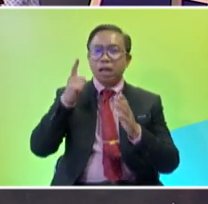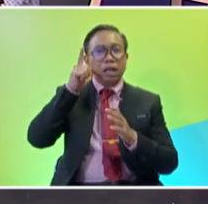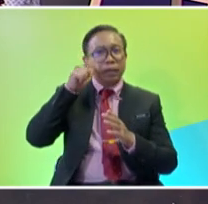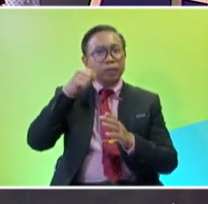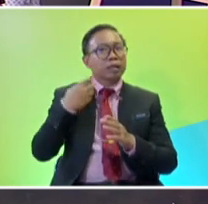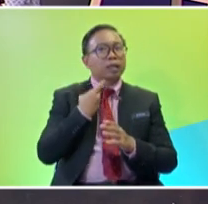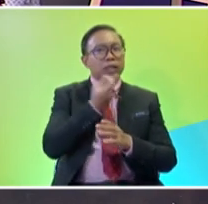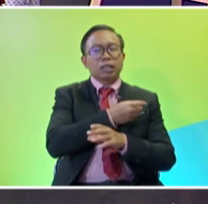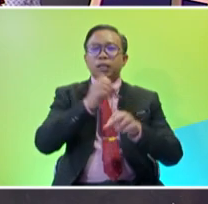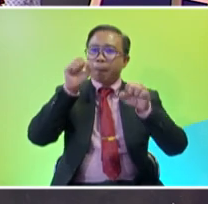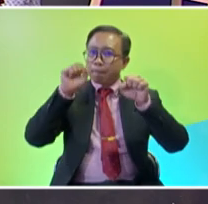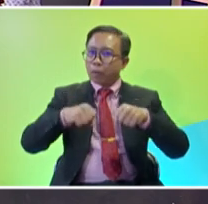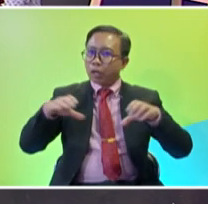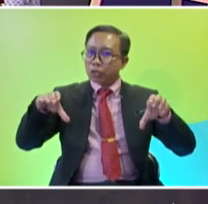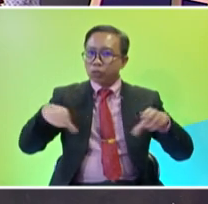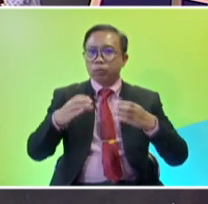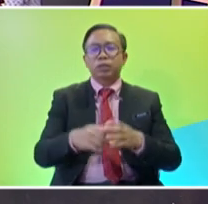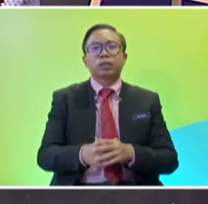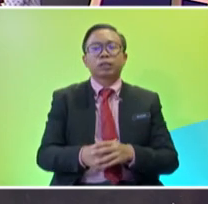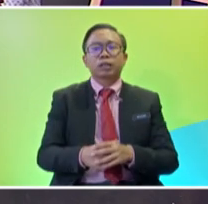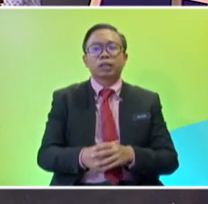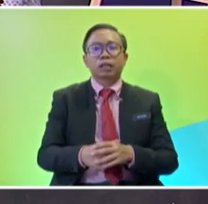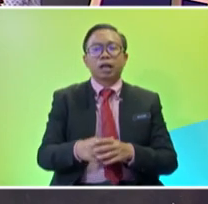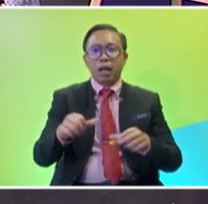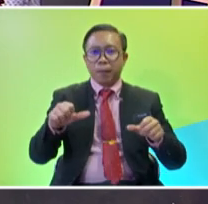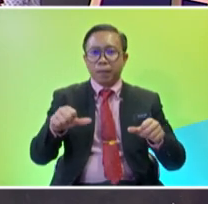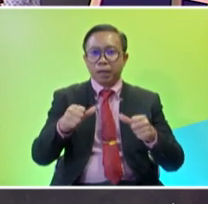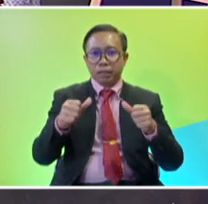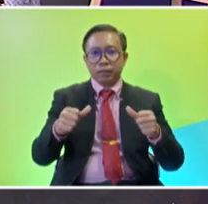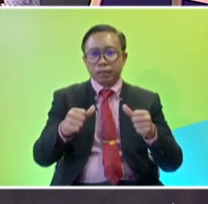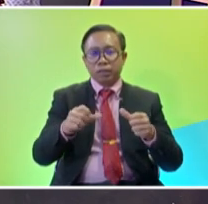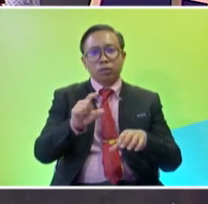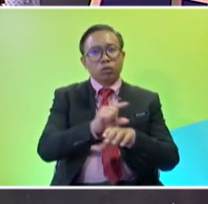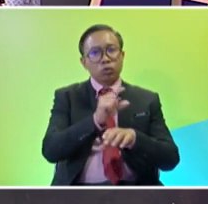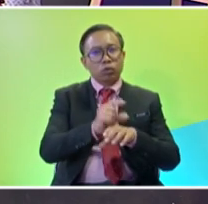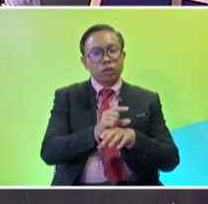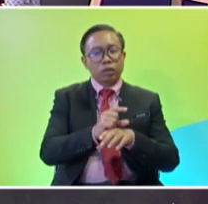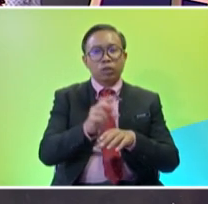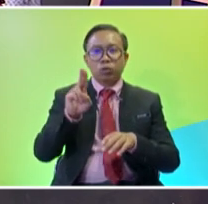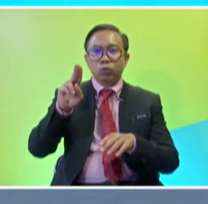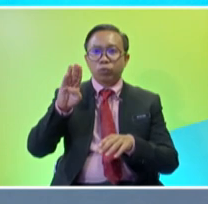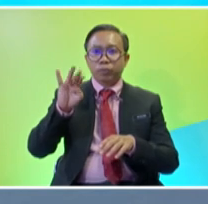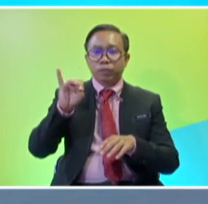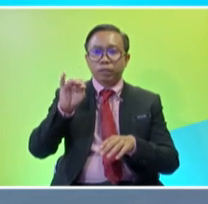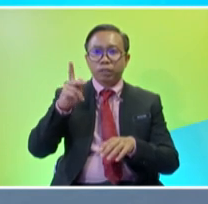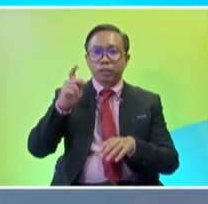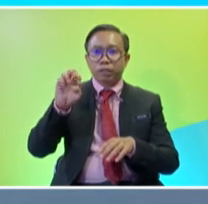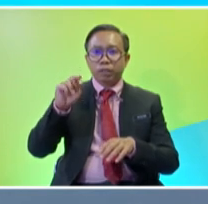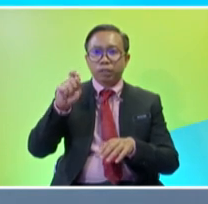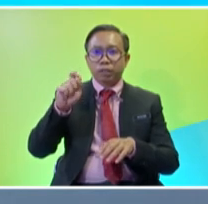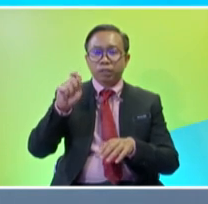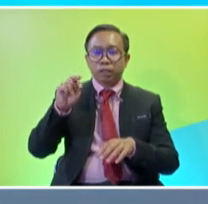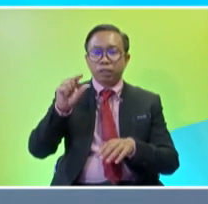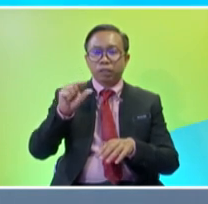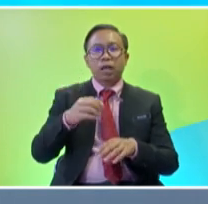kita boleh coba Amali mudah tadi dengan menggunakan ubi kentang dan ada juga